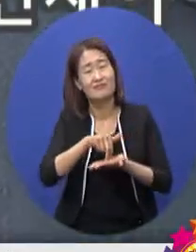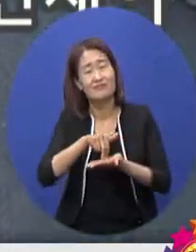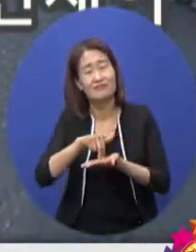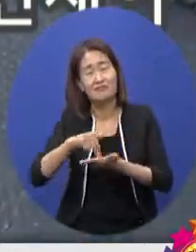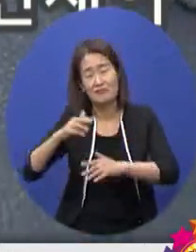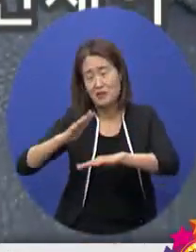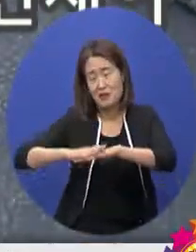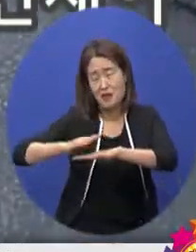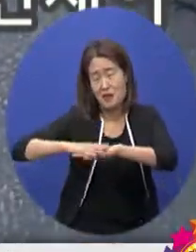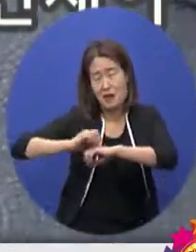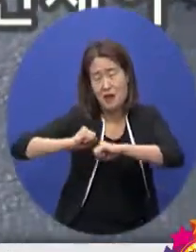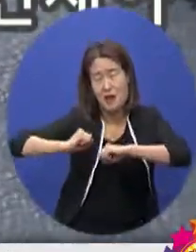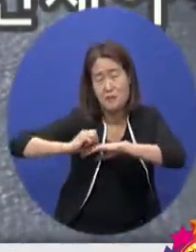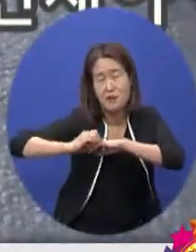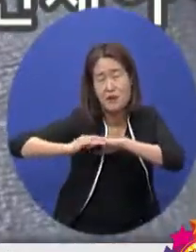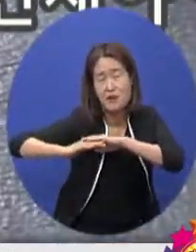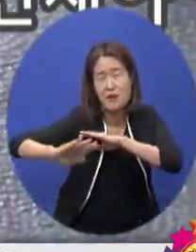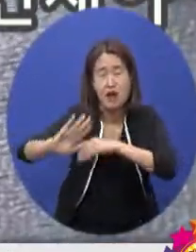외로운